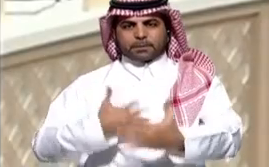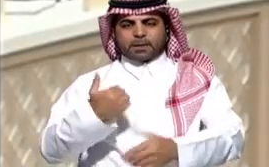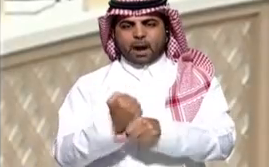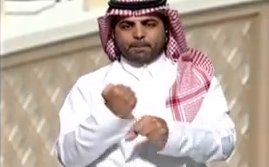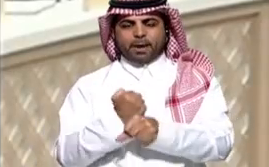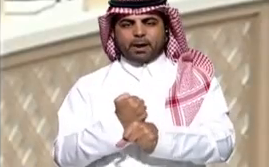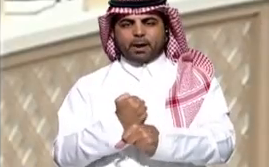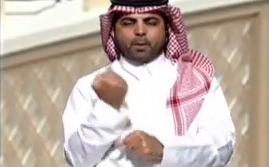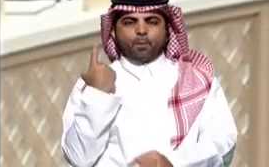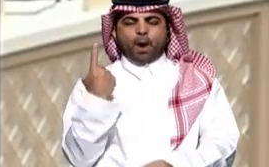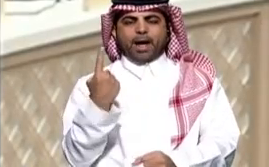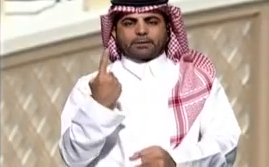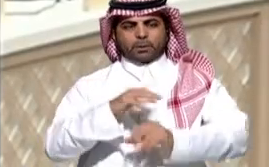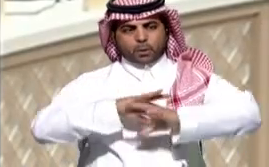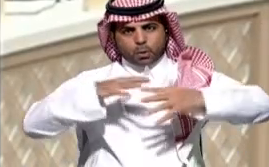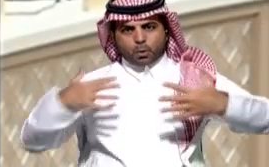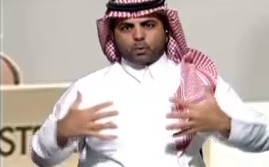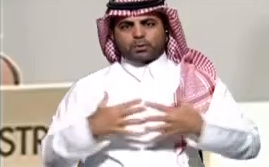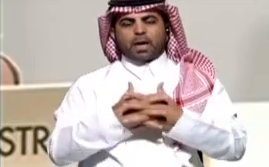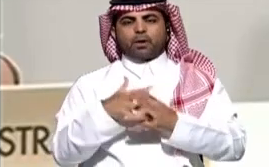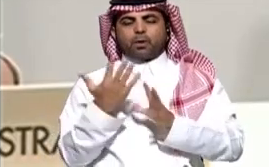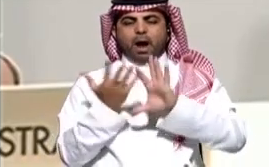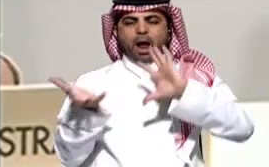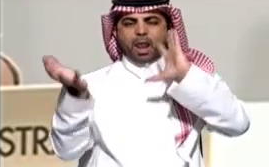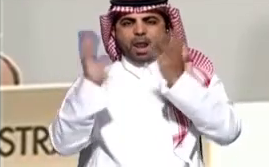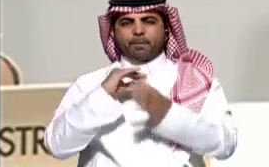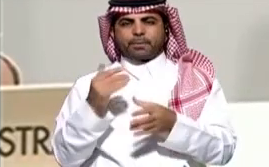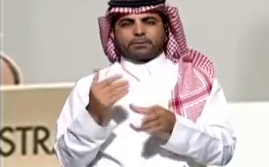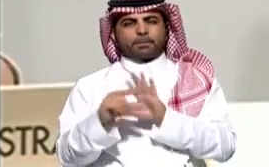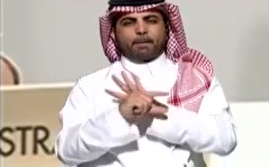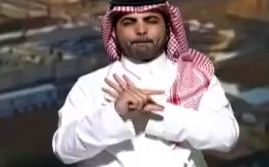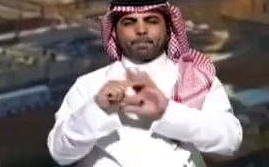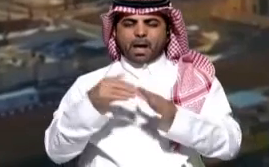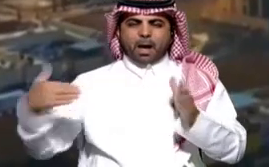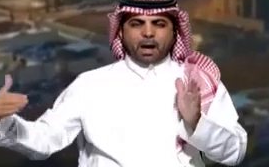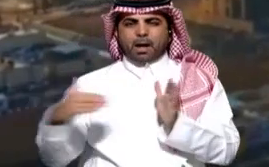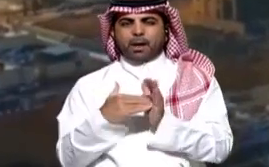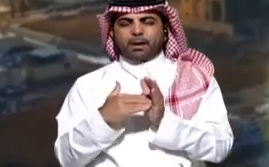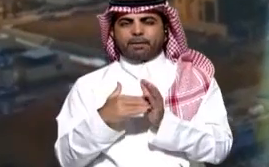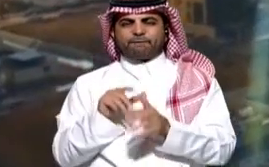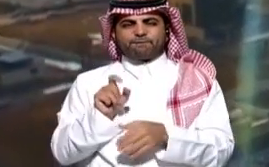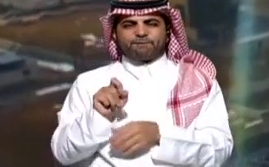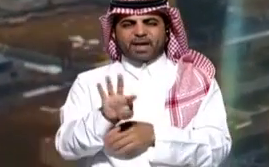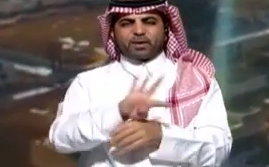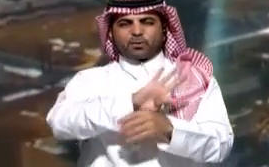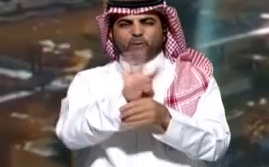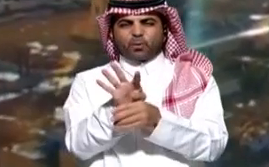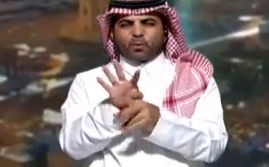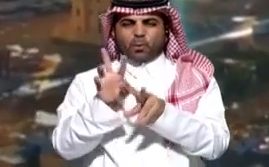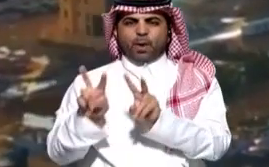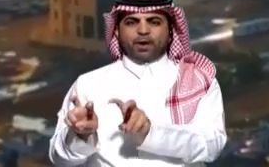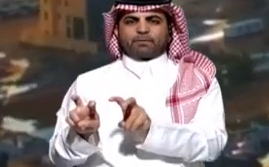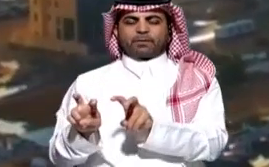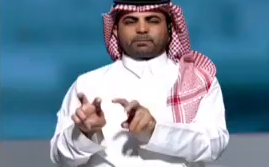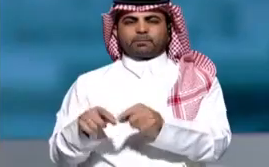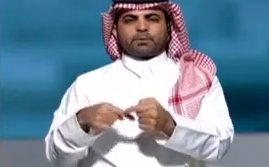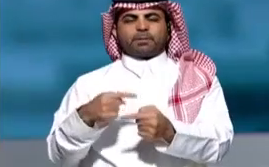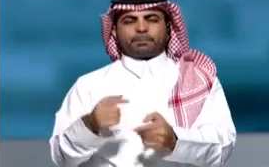عمل موحدة وبنائه عالميا تشكل خط النهاية أمام زحف فيروس كورونا المستمر.